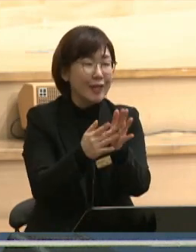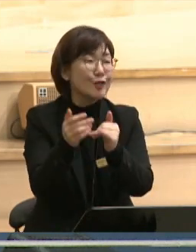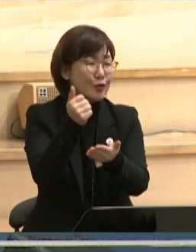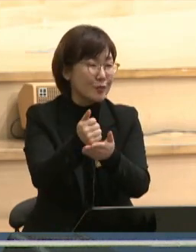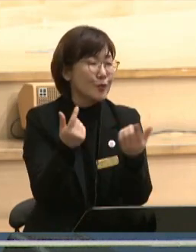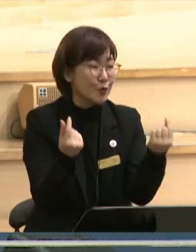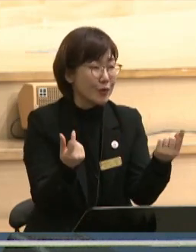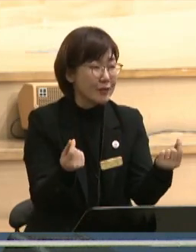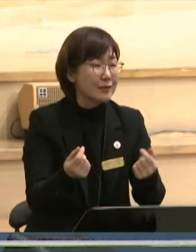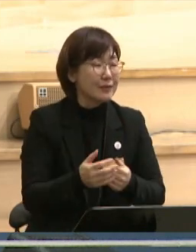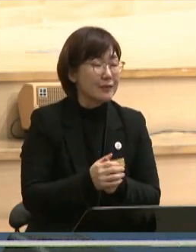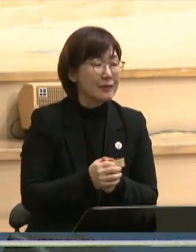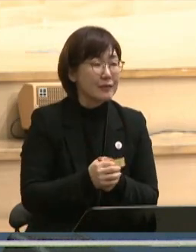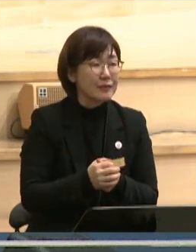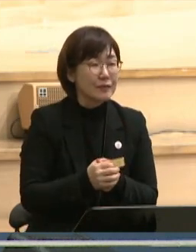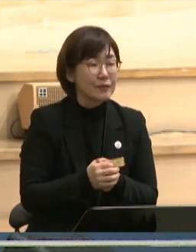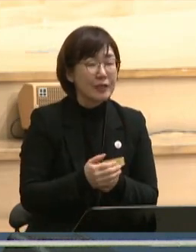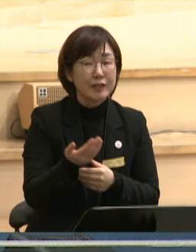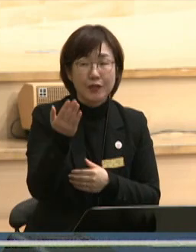그런데